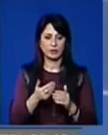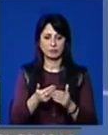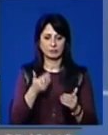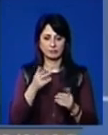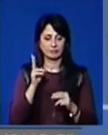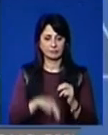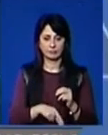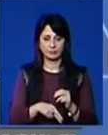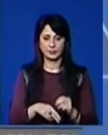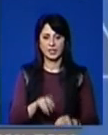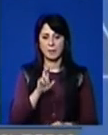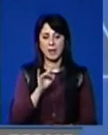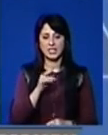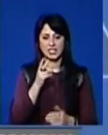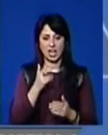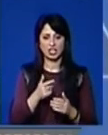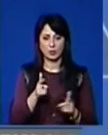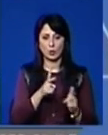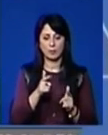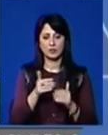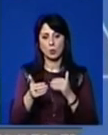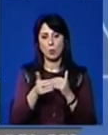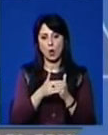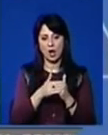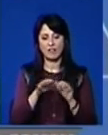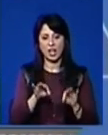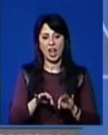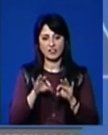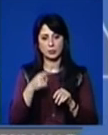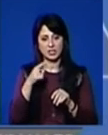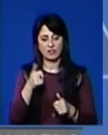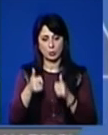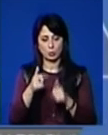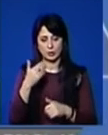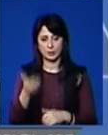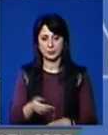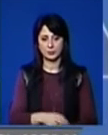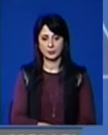ეტაპზე დაასრულა. ნიკოლოზ ბასილაშვილი კი ებზადება უკვე მოახლოებული ავსტრალიელ ოუპენის ტურნირისთვის.